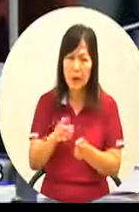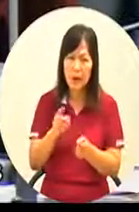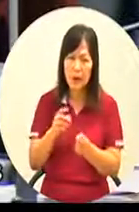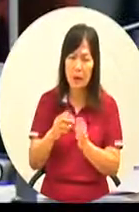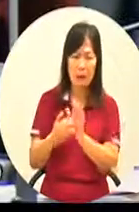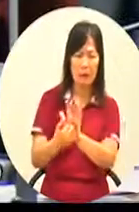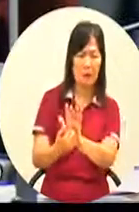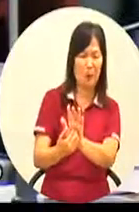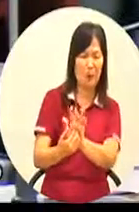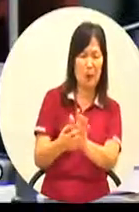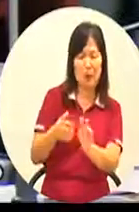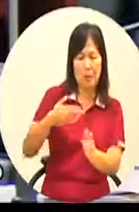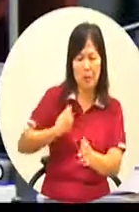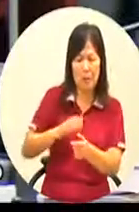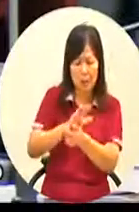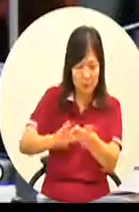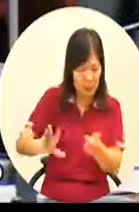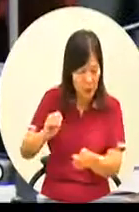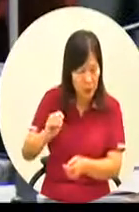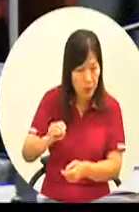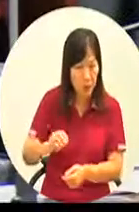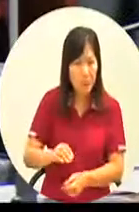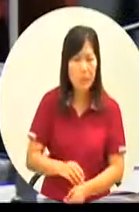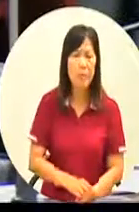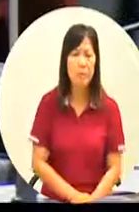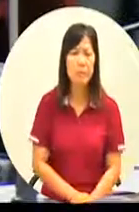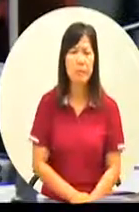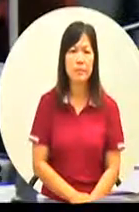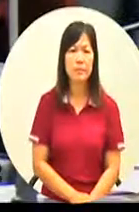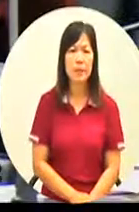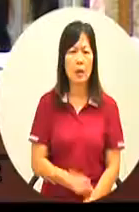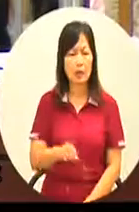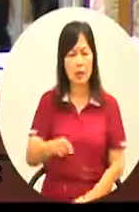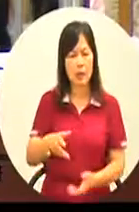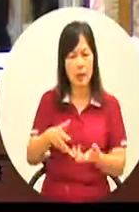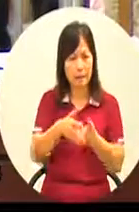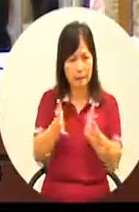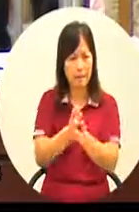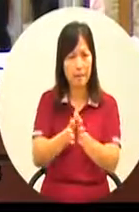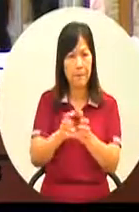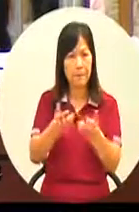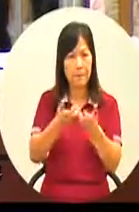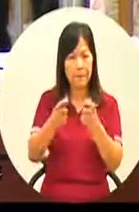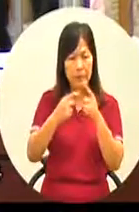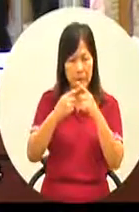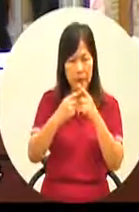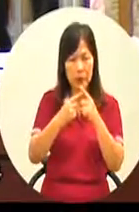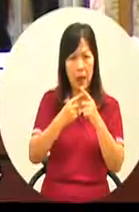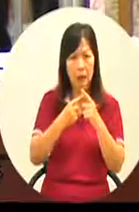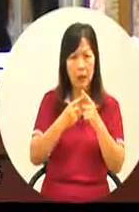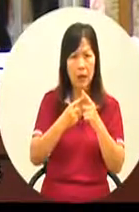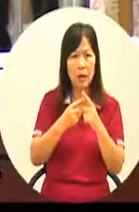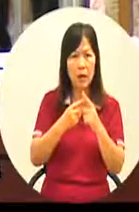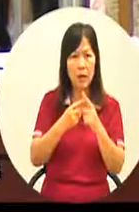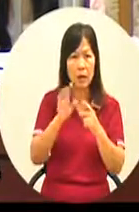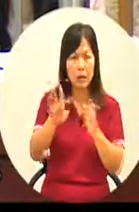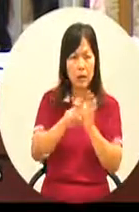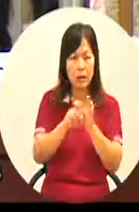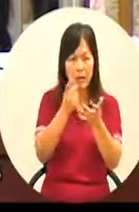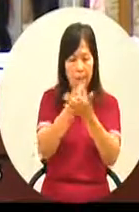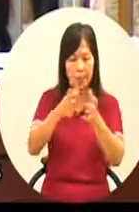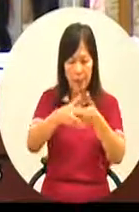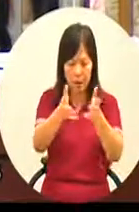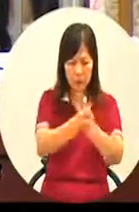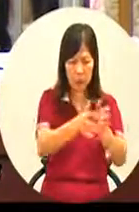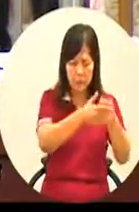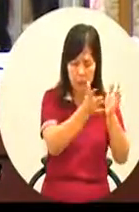避而造成，有没有去了解？ 好，我想这一部分我们分人的部分，我想我们就是会各机关由主